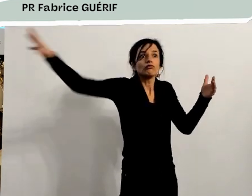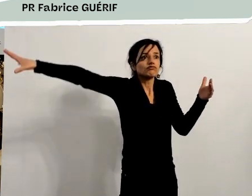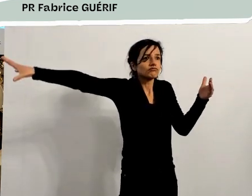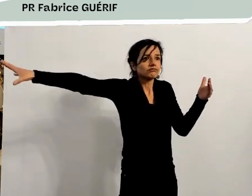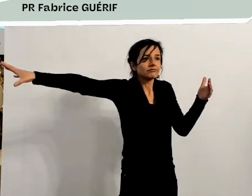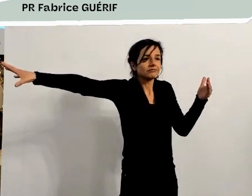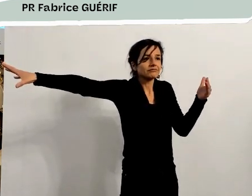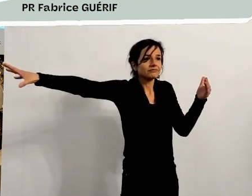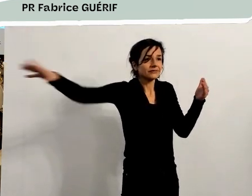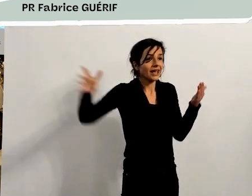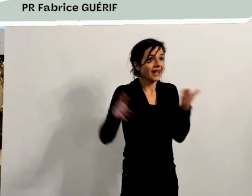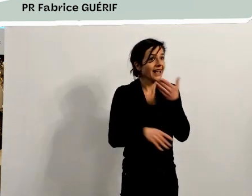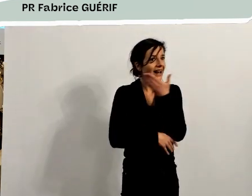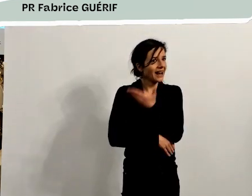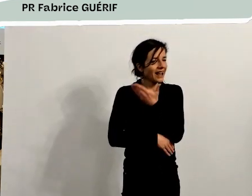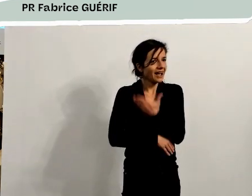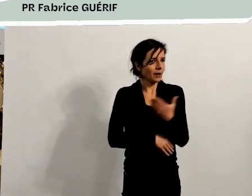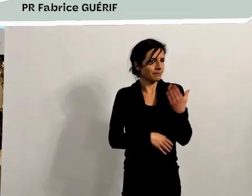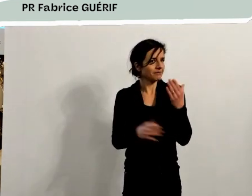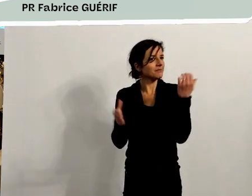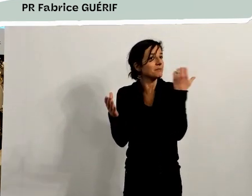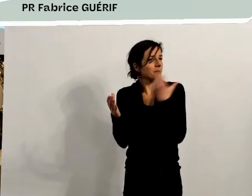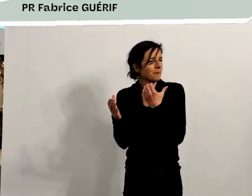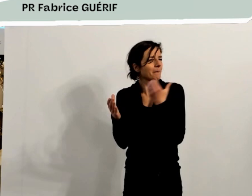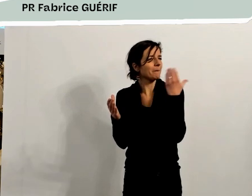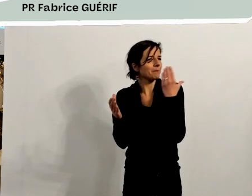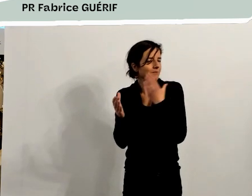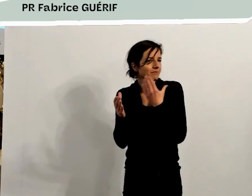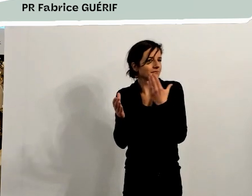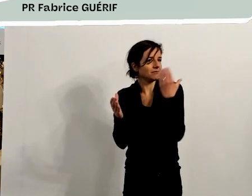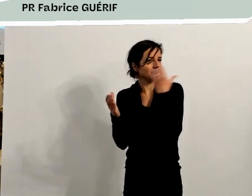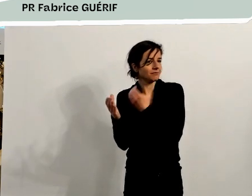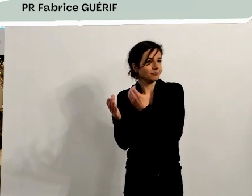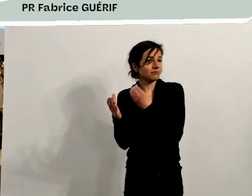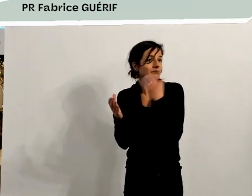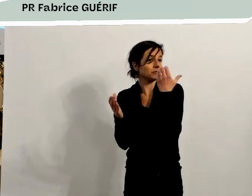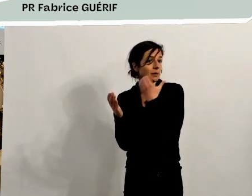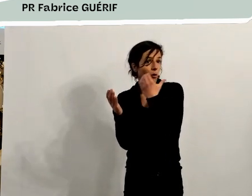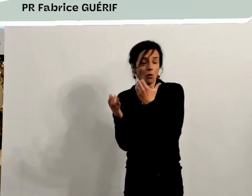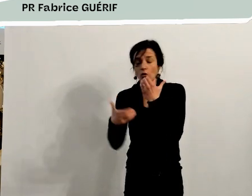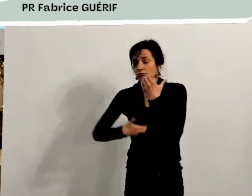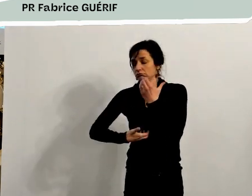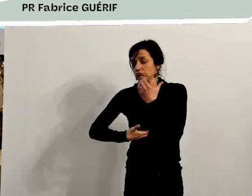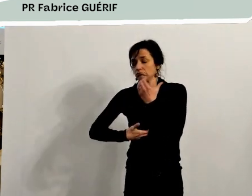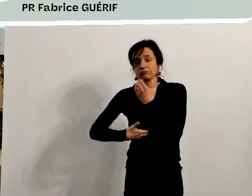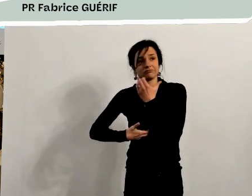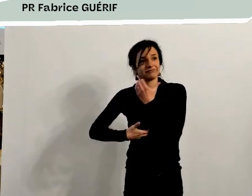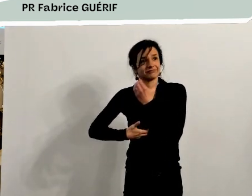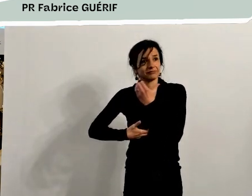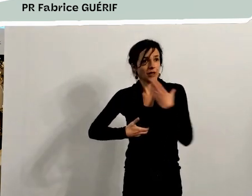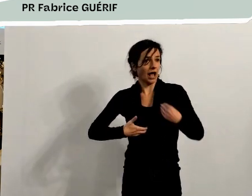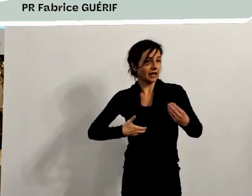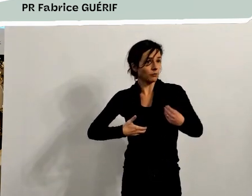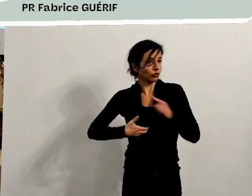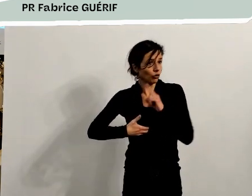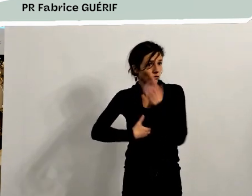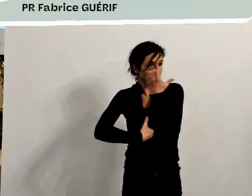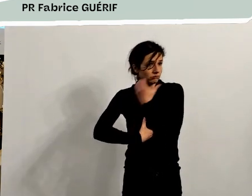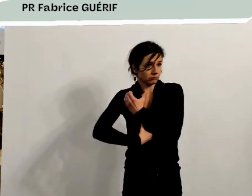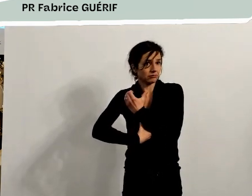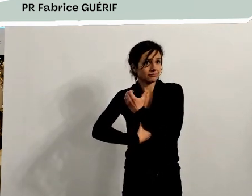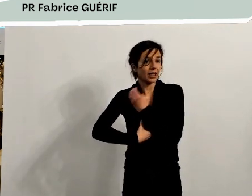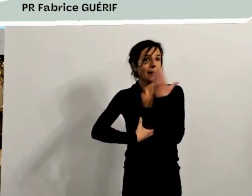que ceux-là, ils avaient été nourris au biberon, donc un allaitement artificiel. Mais malgré tout, plus ils avaient été